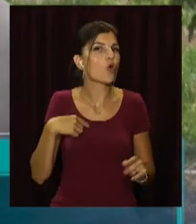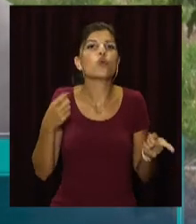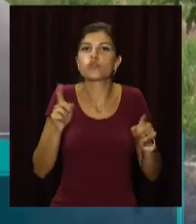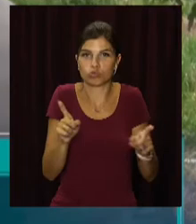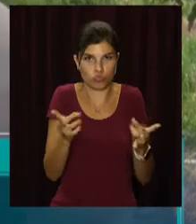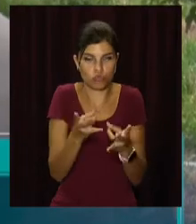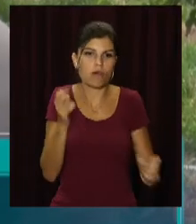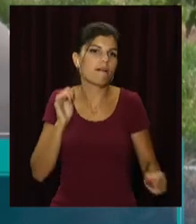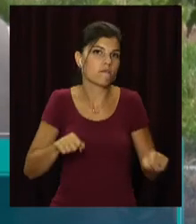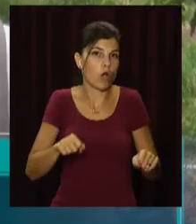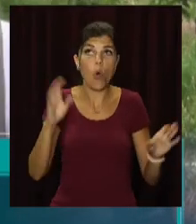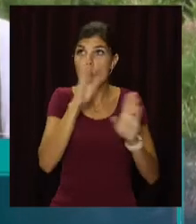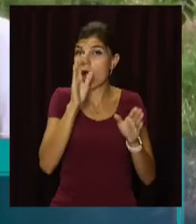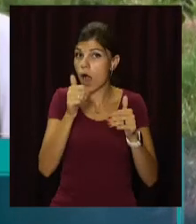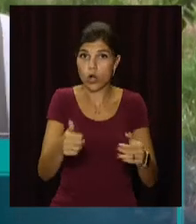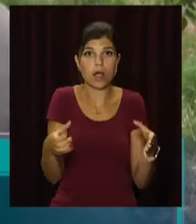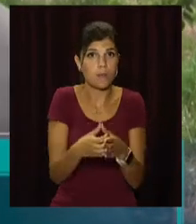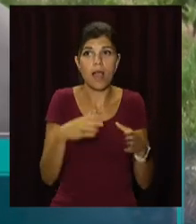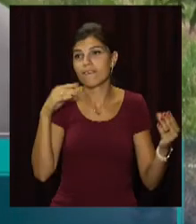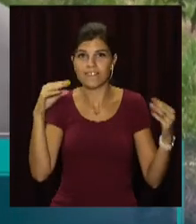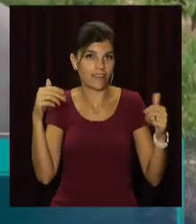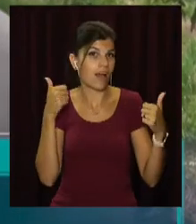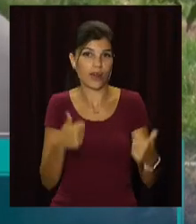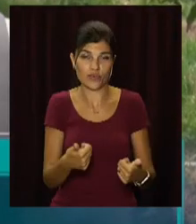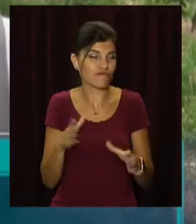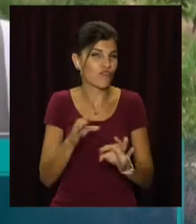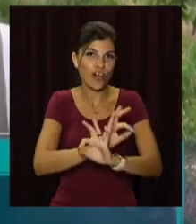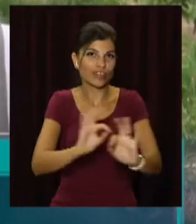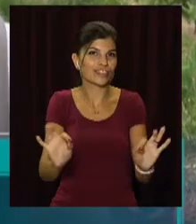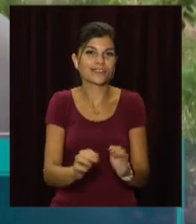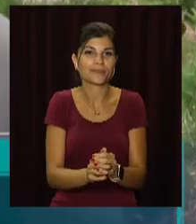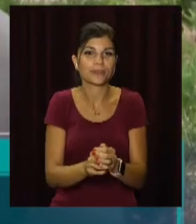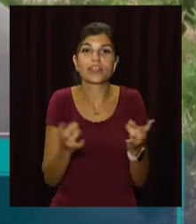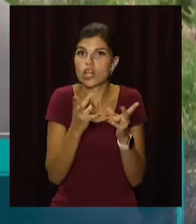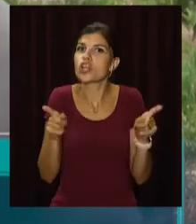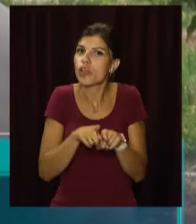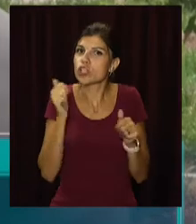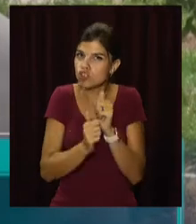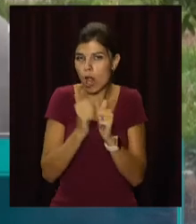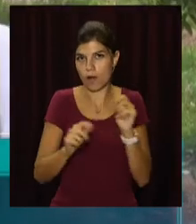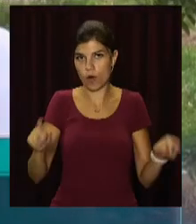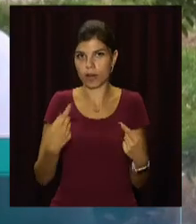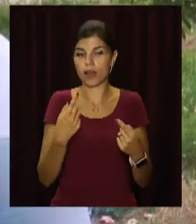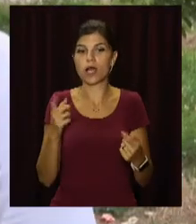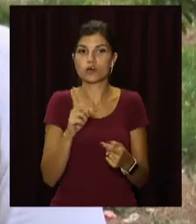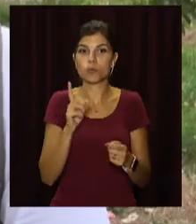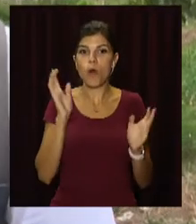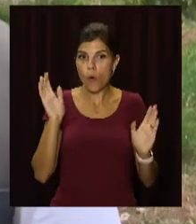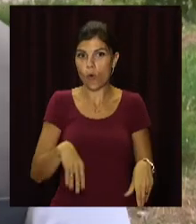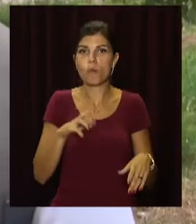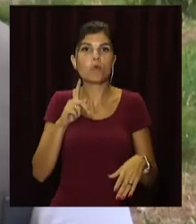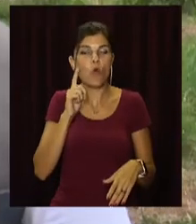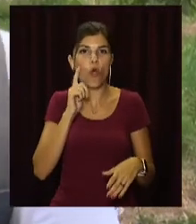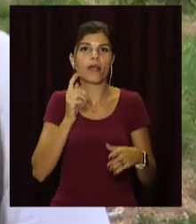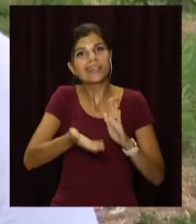взяти, проїхатися. Хороша погода, хороша компанія. Все отлично. Ну, надо почаще такое организовывать, чтобы хотя бы хоть как-то